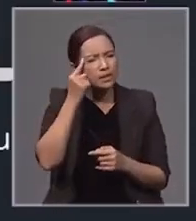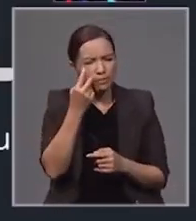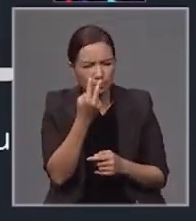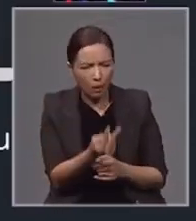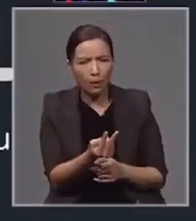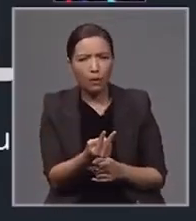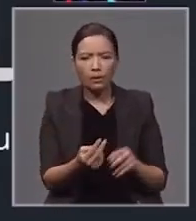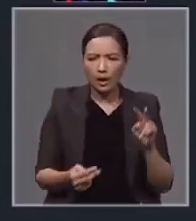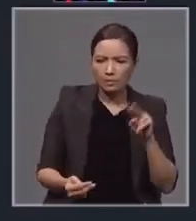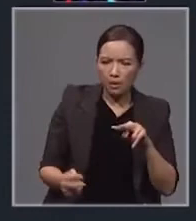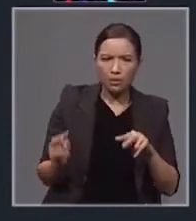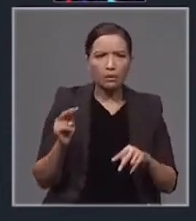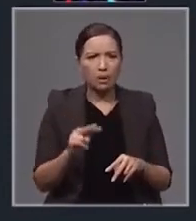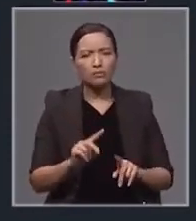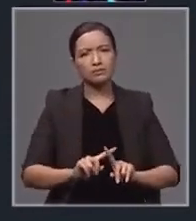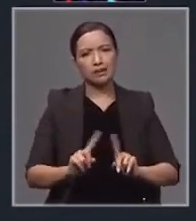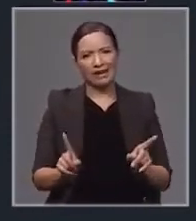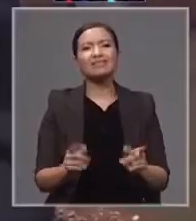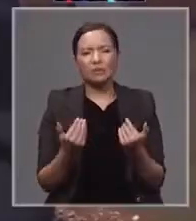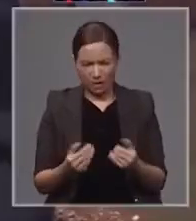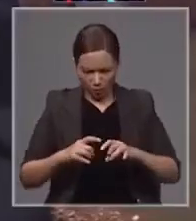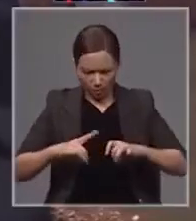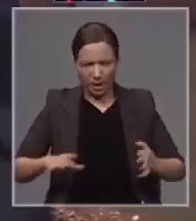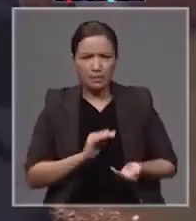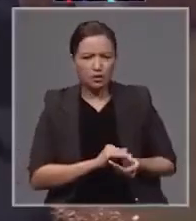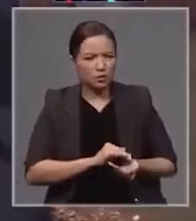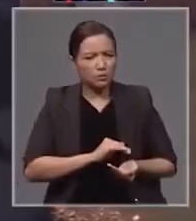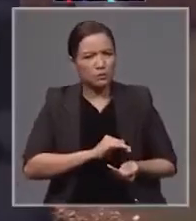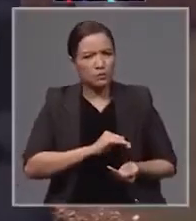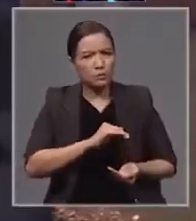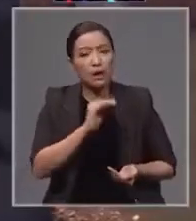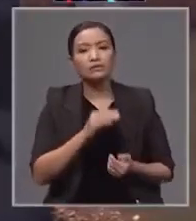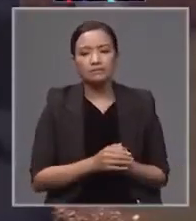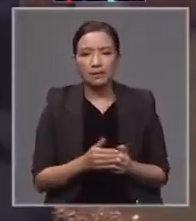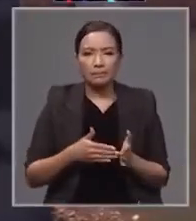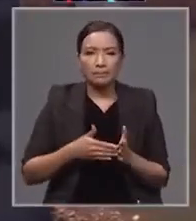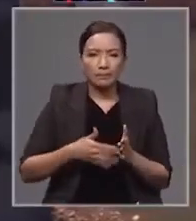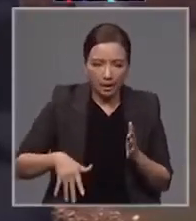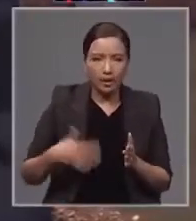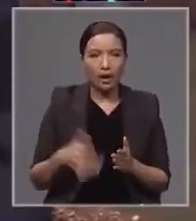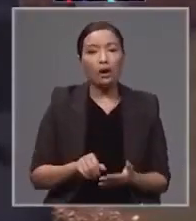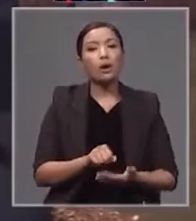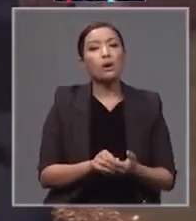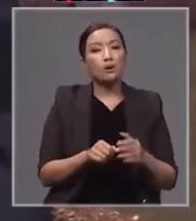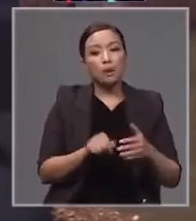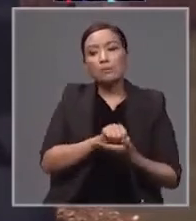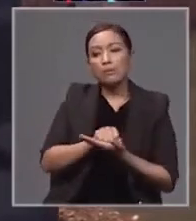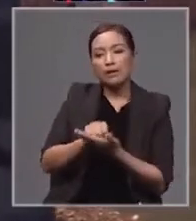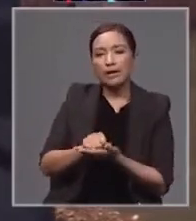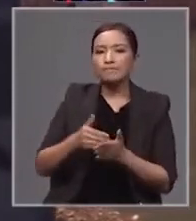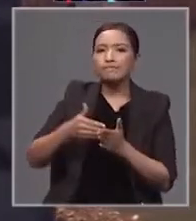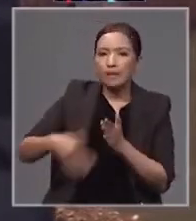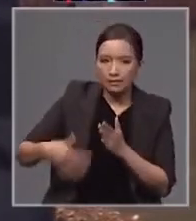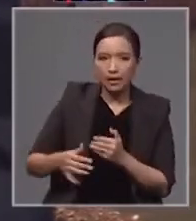ครับ แต่ตรงนี้เนี่ยมันสะสมความขัดแย้งจนกระทั่งสะดุดทำให้บริการสะดุดเกิดเป็นความขัด